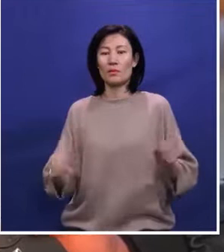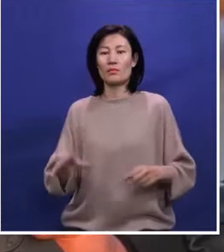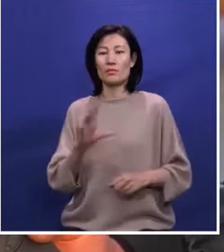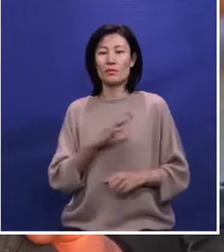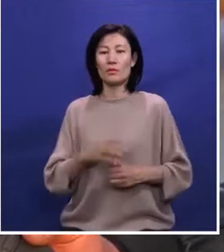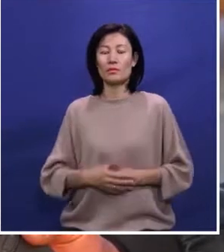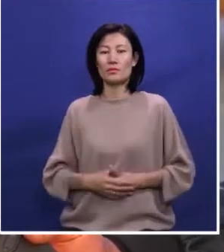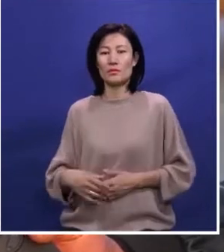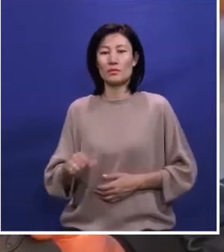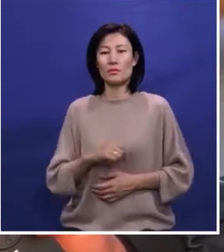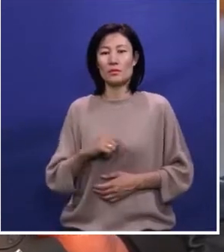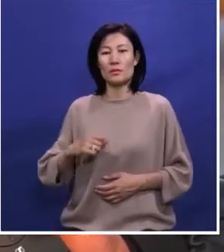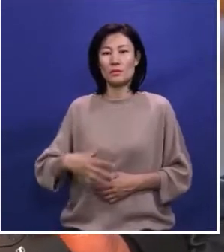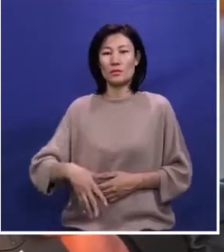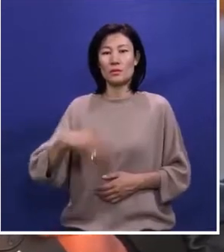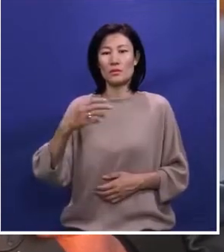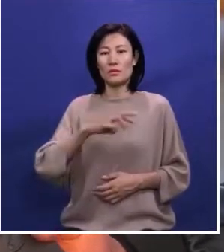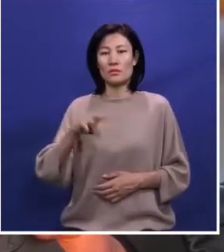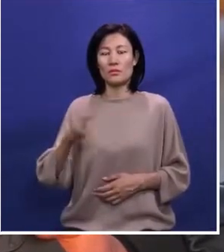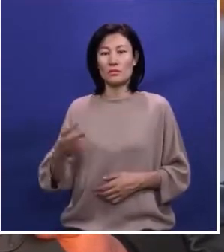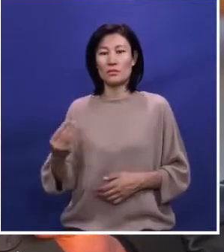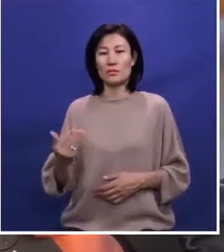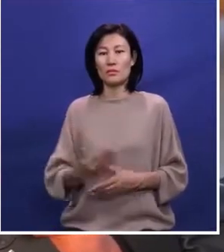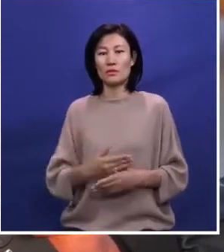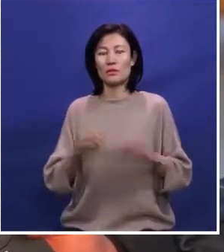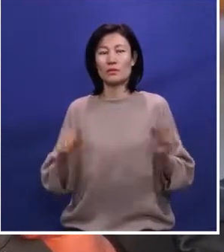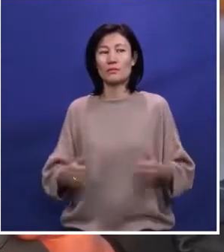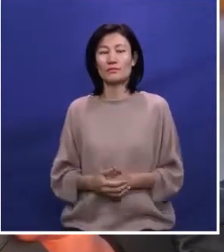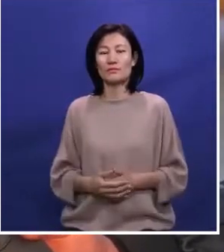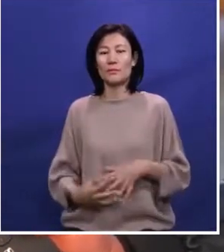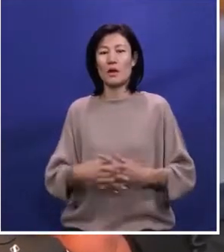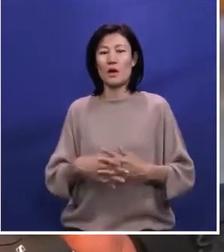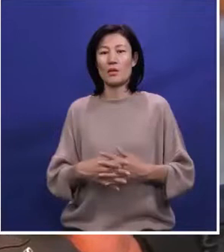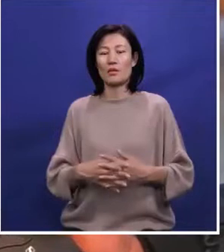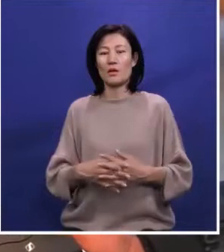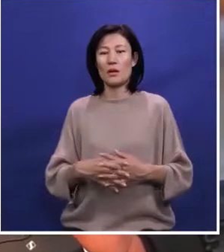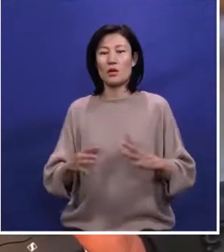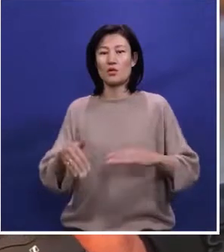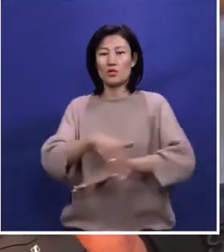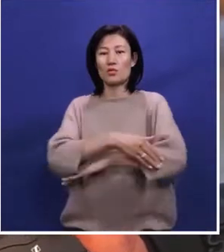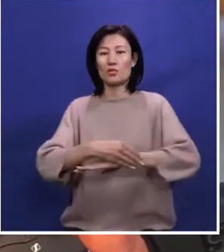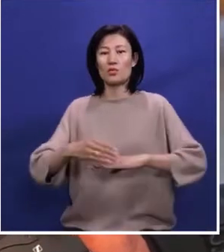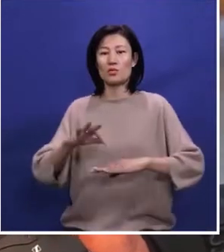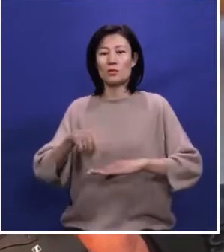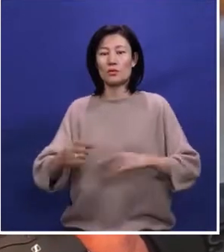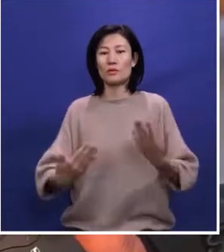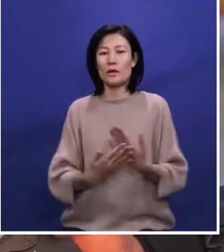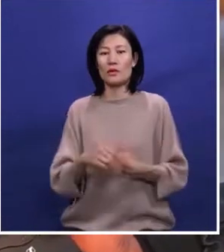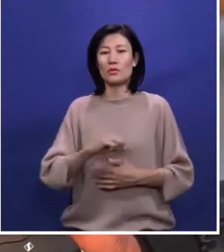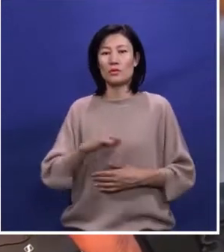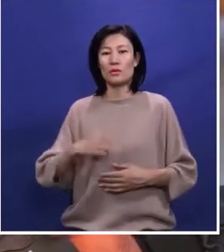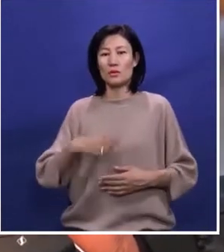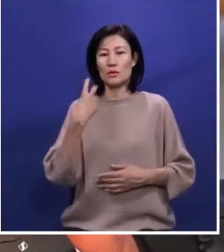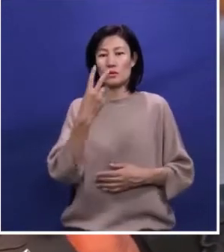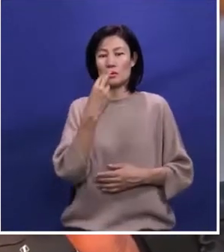болса, өз тарапымыздан 50 миллионға жуық қаржы бөлініп, оның мына аудандық маңызы бар жолды және де жаңа өздеріңіз көріп